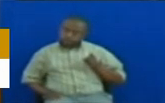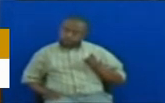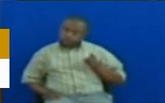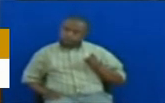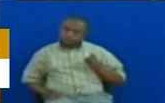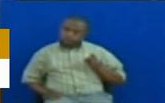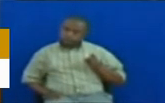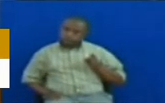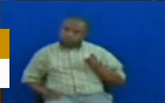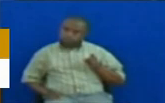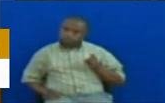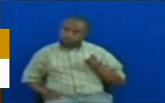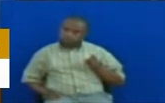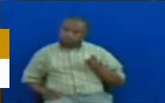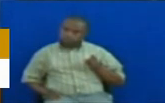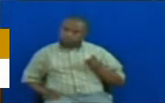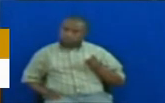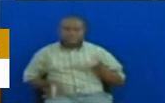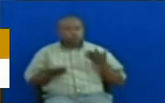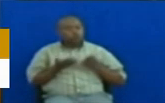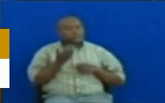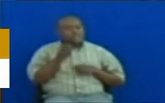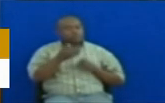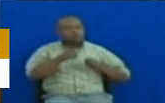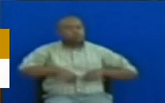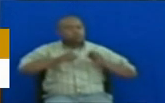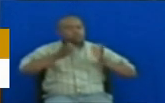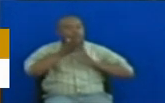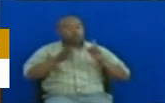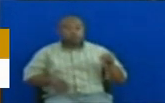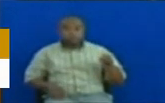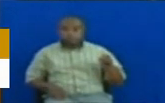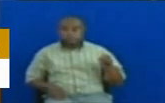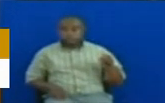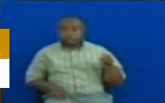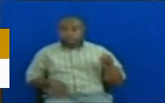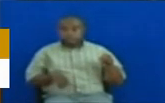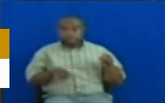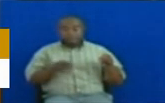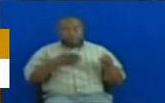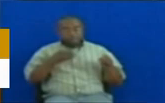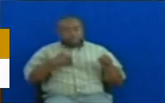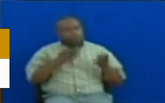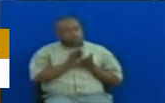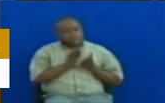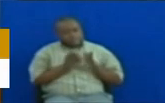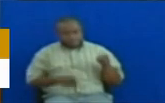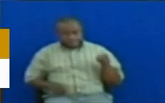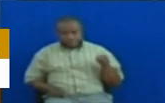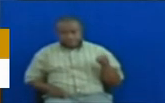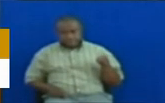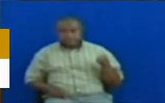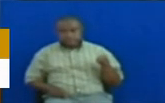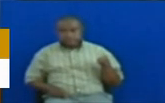huyu ana checks and balances gani kwa mamlaka makubwa namna hii? Mbona kila wakati tunataka AG tuhakikishie na yeye yumo, waziri na wewe